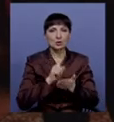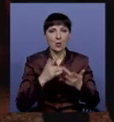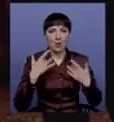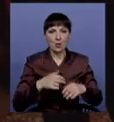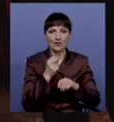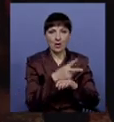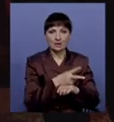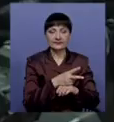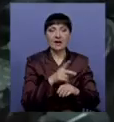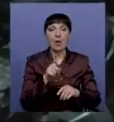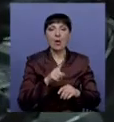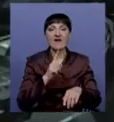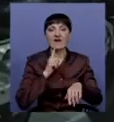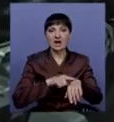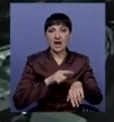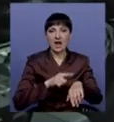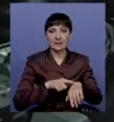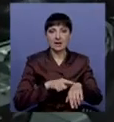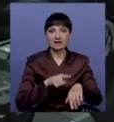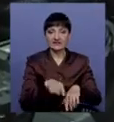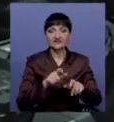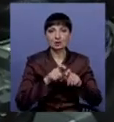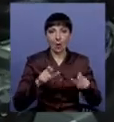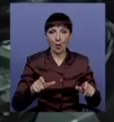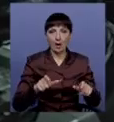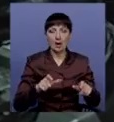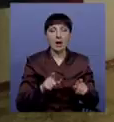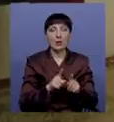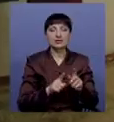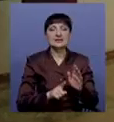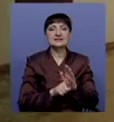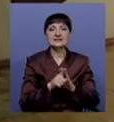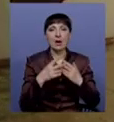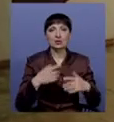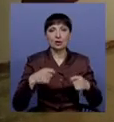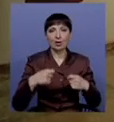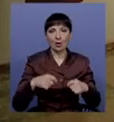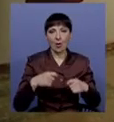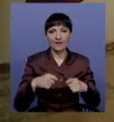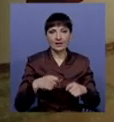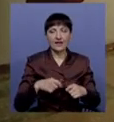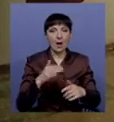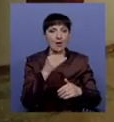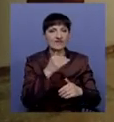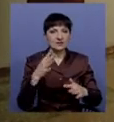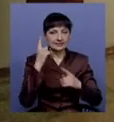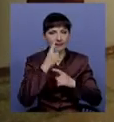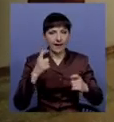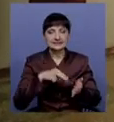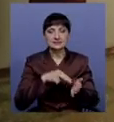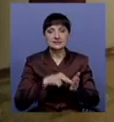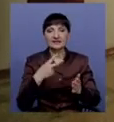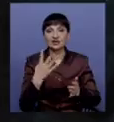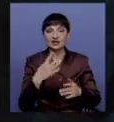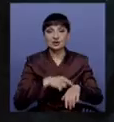уволены. Речь идет о часах преподавания, которые в этом учебном заведении якобы стали предметом торговли. По неофициальным данным, расценки за